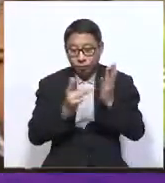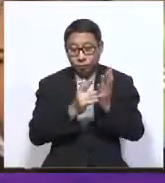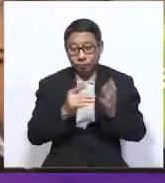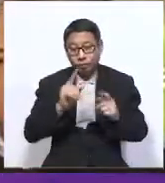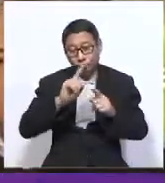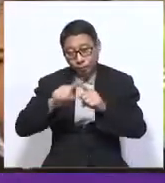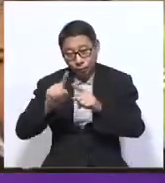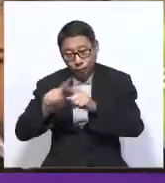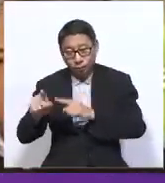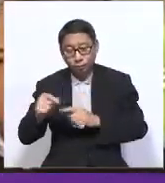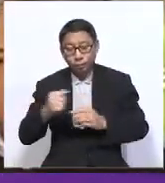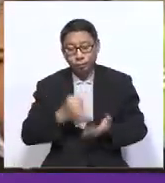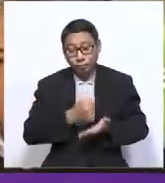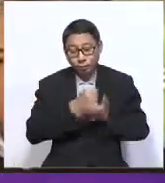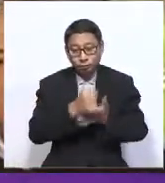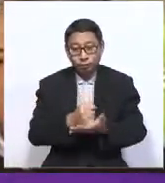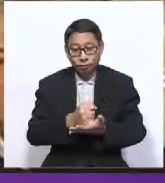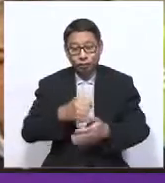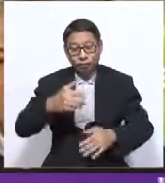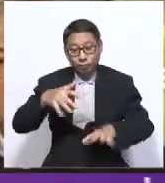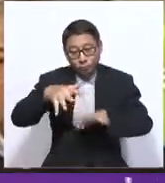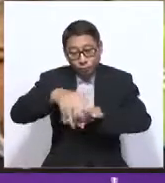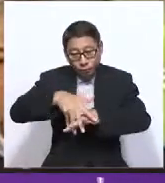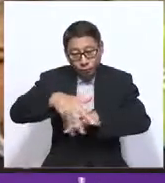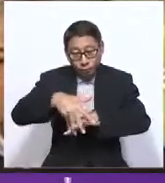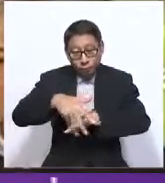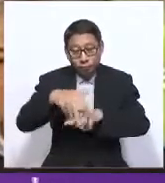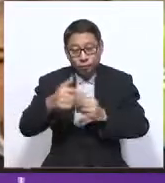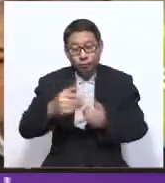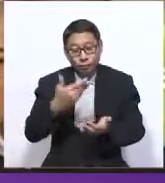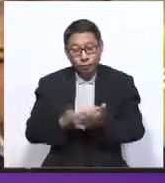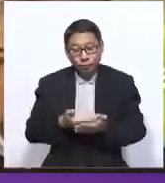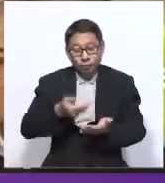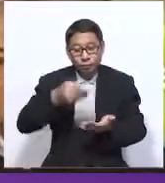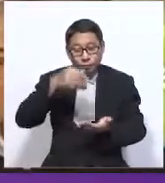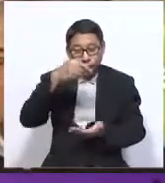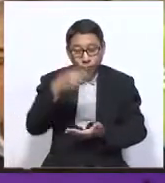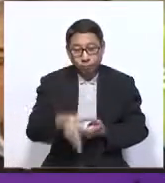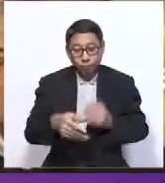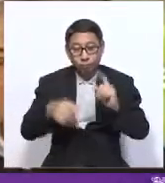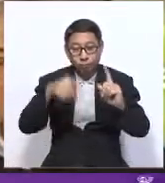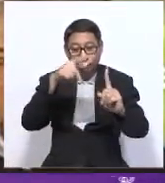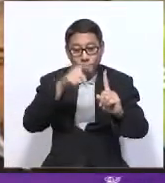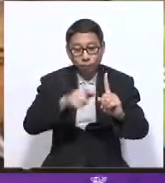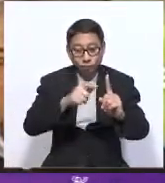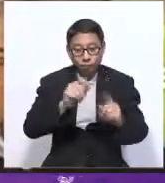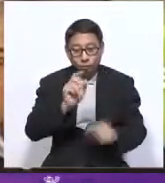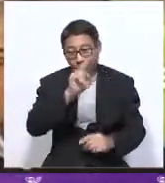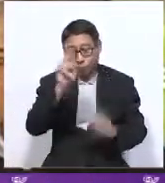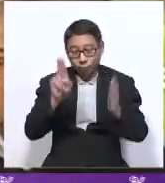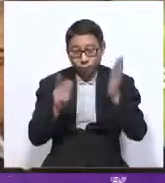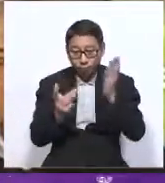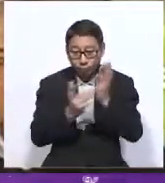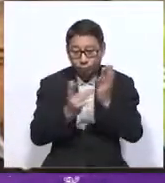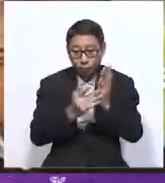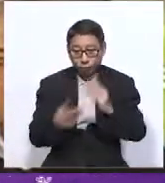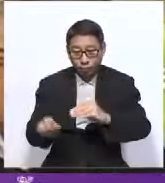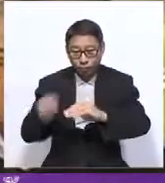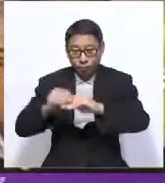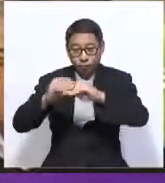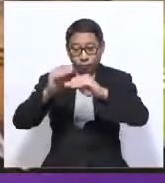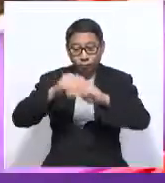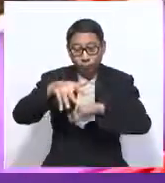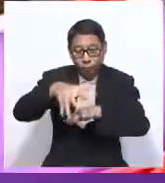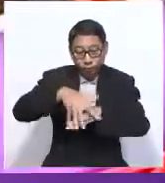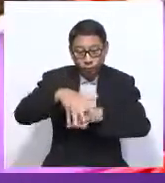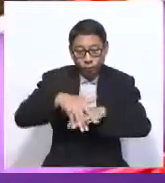าโนเข ้ ามาปกติเนี่ยผ้าผืนนึงที่เราทอออกมาอาจจะราคาอยู่ที่พันกว่าบาทแต่ถ้านำนวัตกรรมนาโนเข้ามาบวกเพิ่มจะ